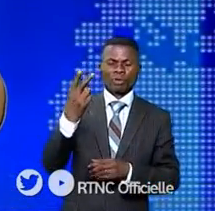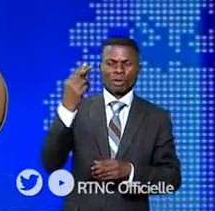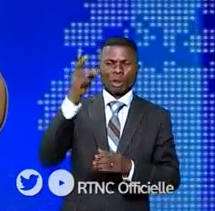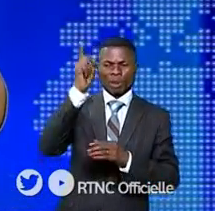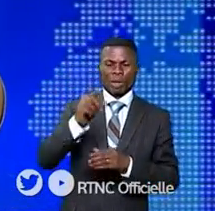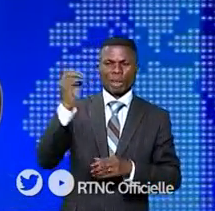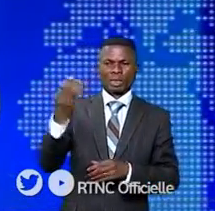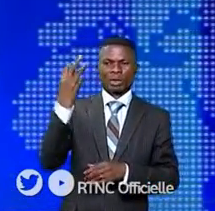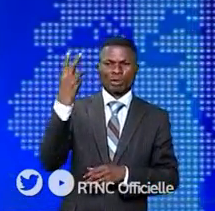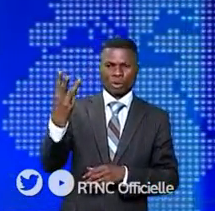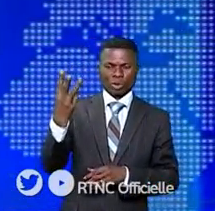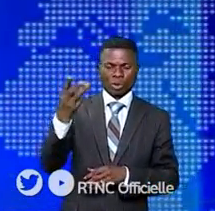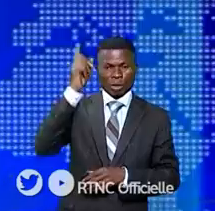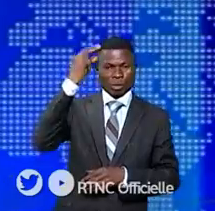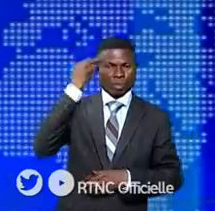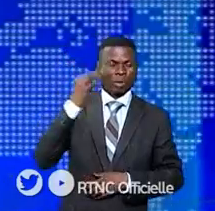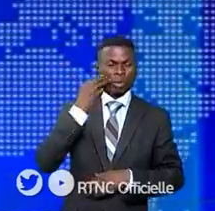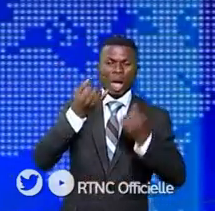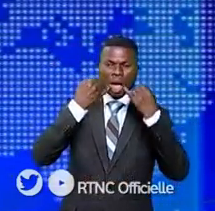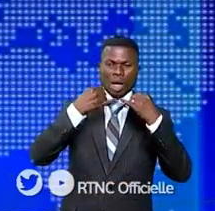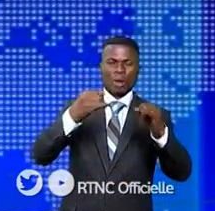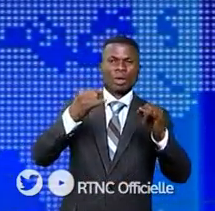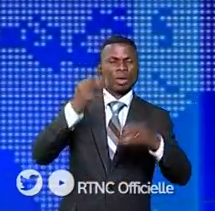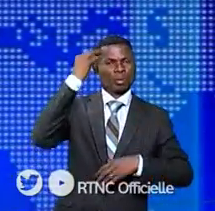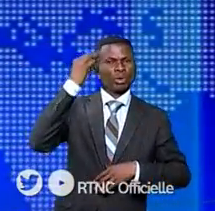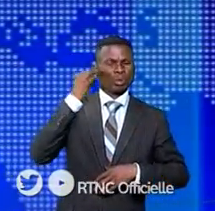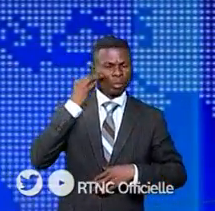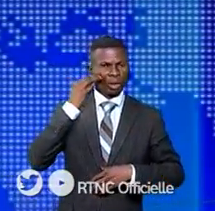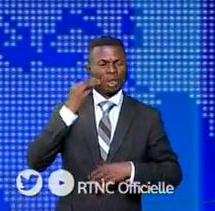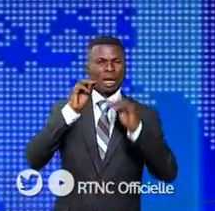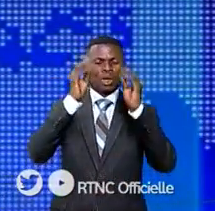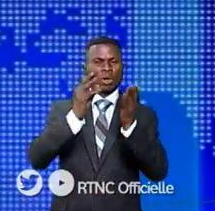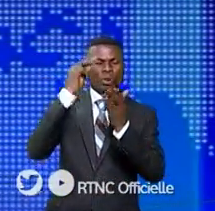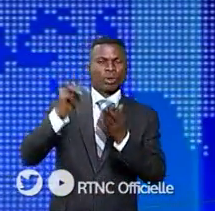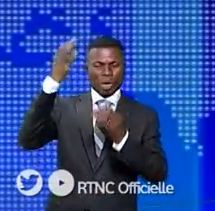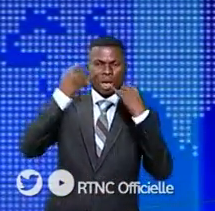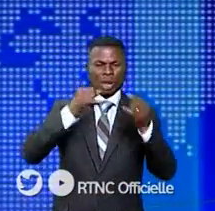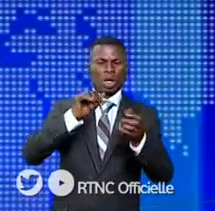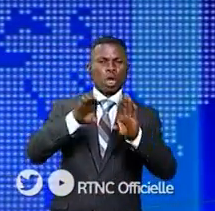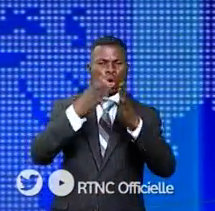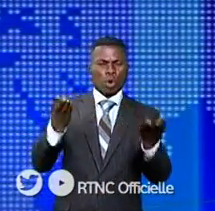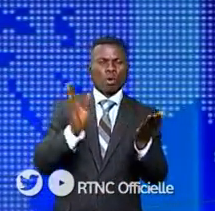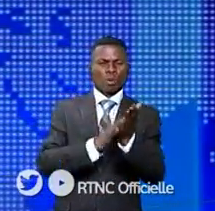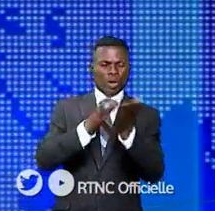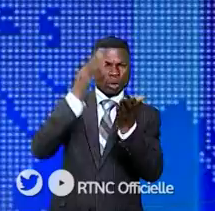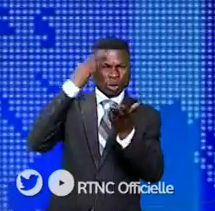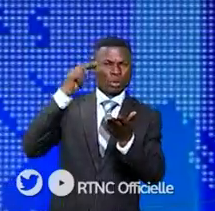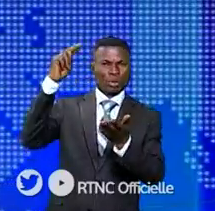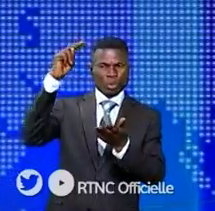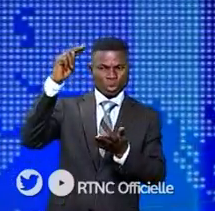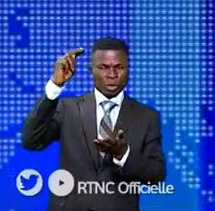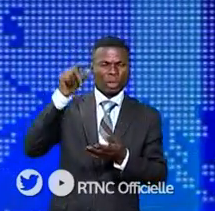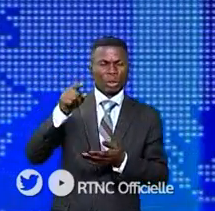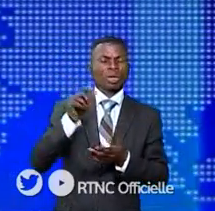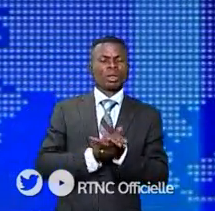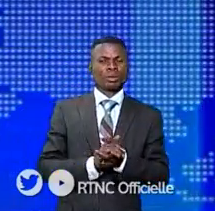20/023 du 1er octobre du Premier ministre communiquant au ministre de tutelle les informations sur la reprise progressive des enseignements dans